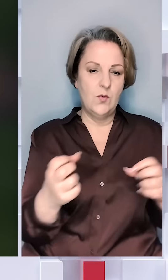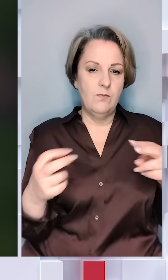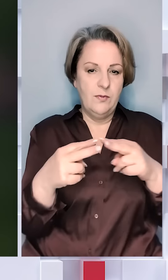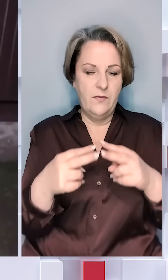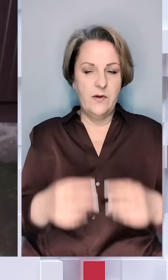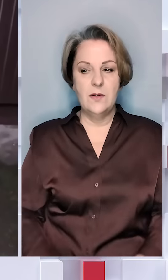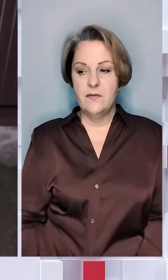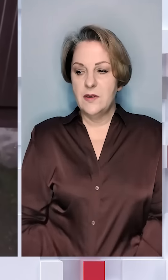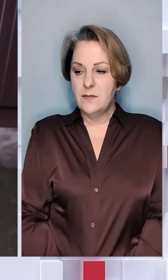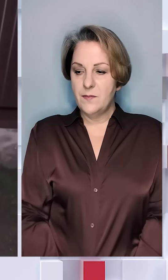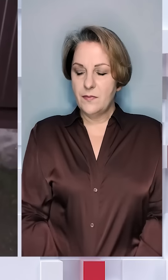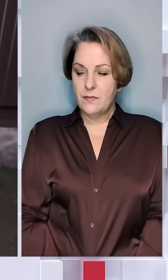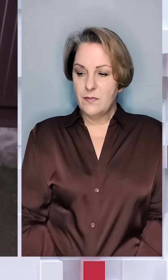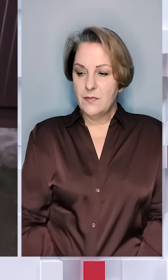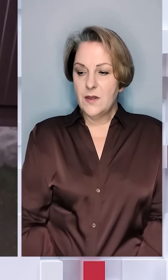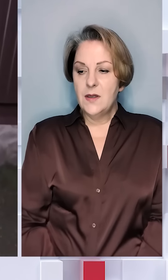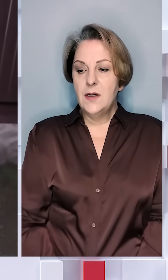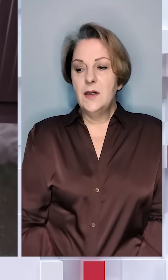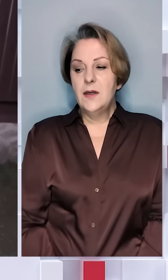відновили.